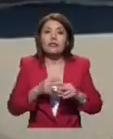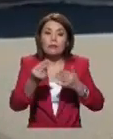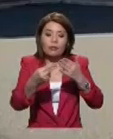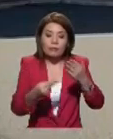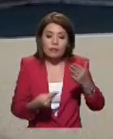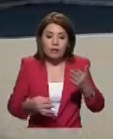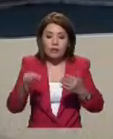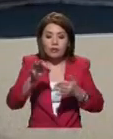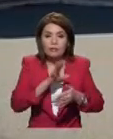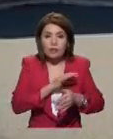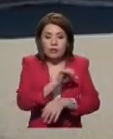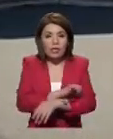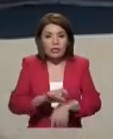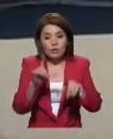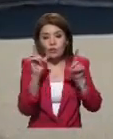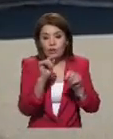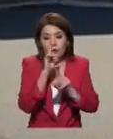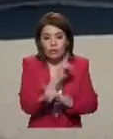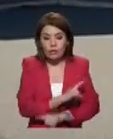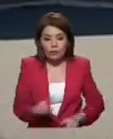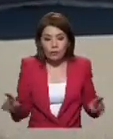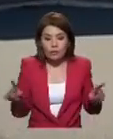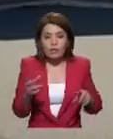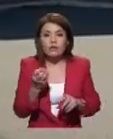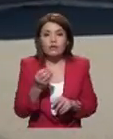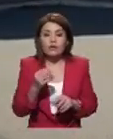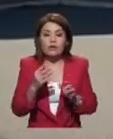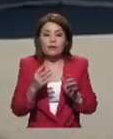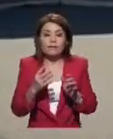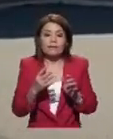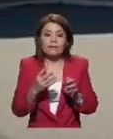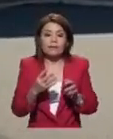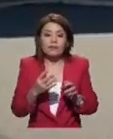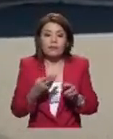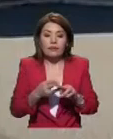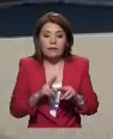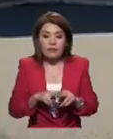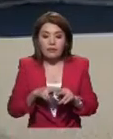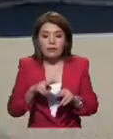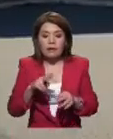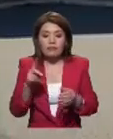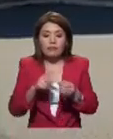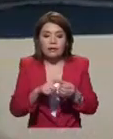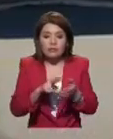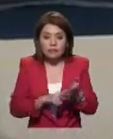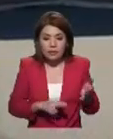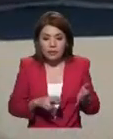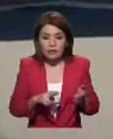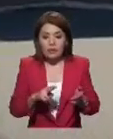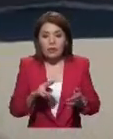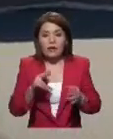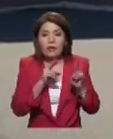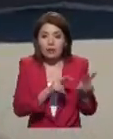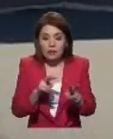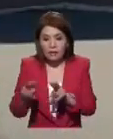к месту отбывания наказания с указанием маршрута и времени пребывания службы пробации для постановки на учет. И ведется пробационный контроль,